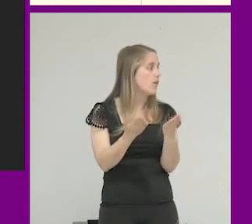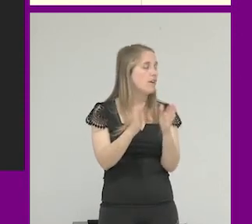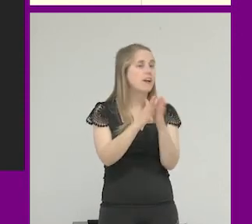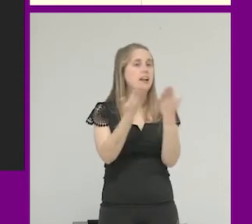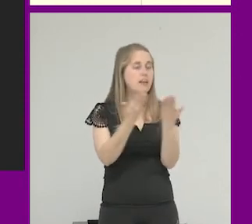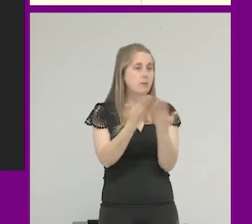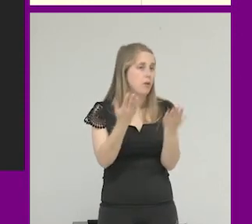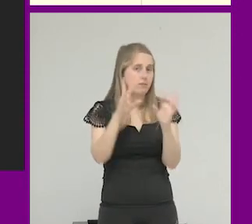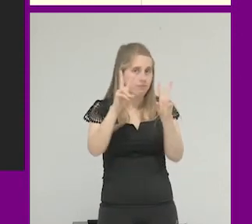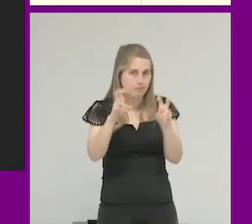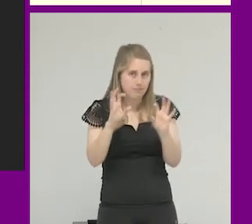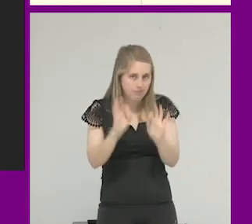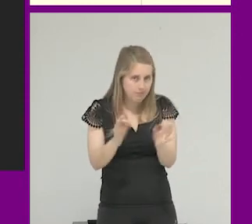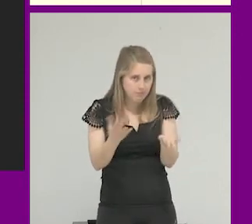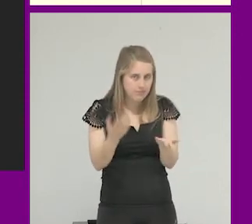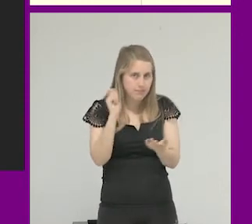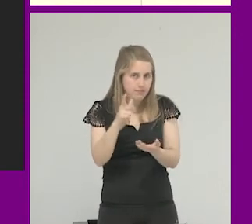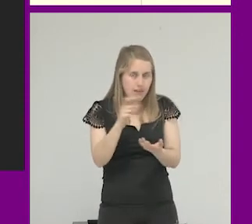liburuekin gertatzen ari dana,